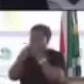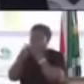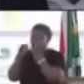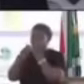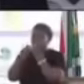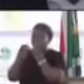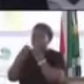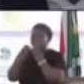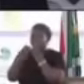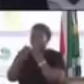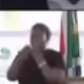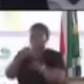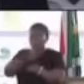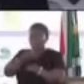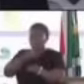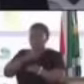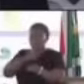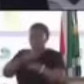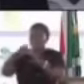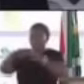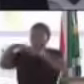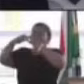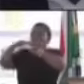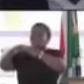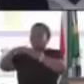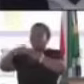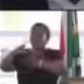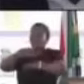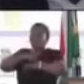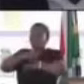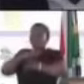Akuvuswa ngani lesi sigayo esigayo sikakotini ngoba phela sikhona.